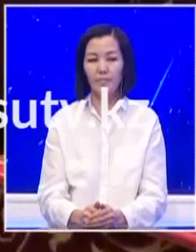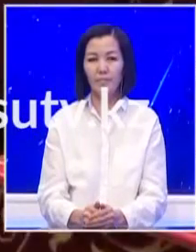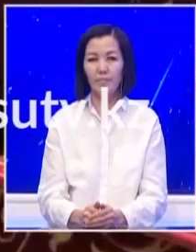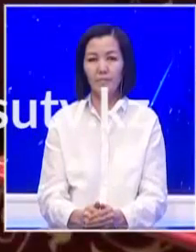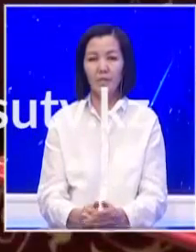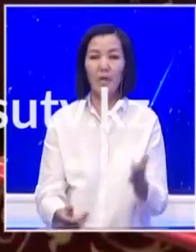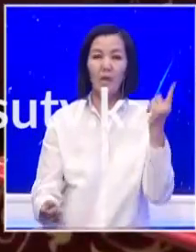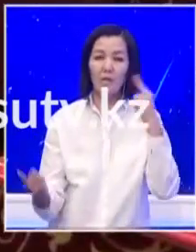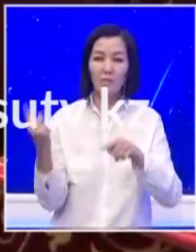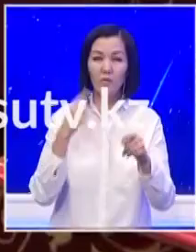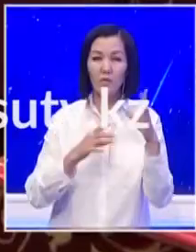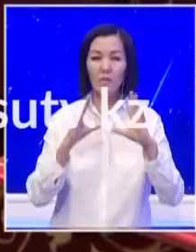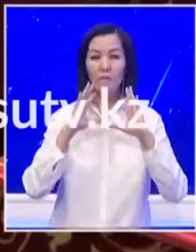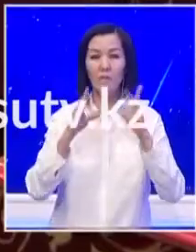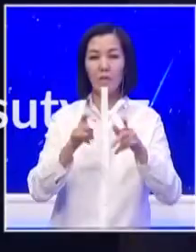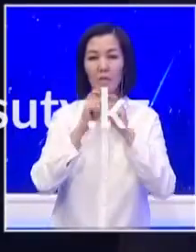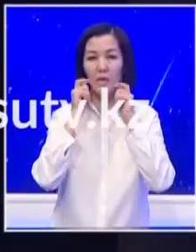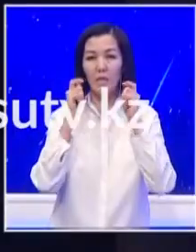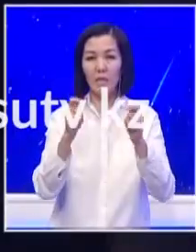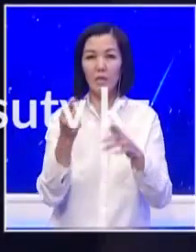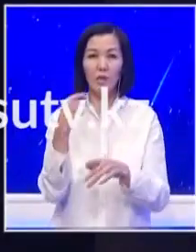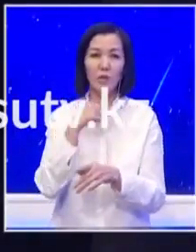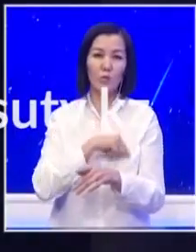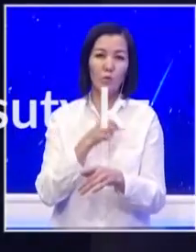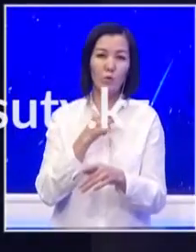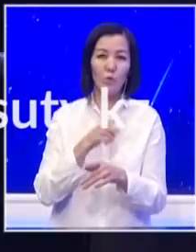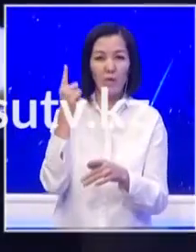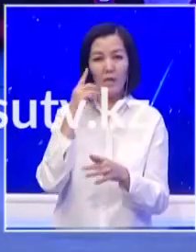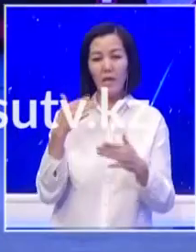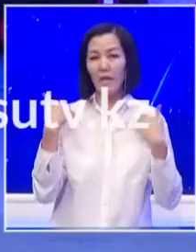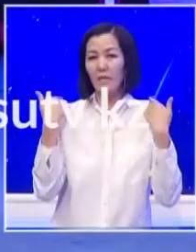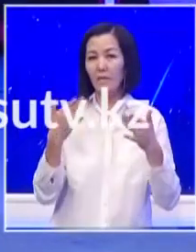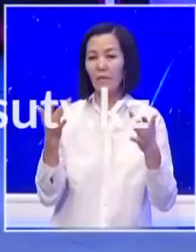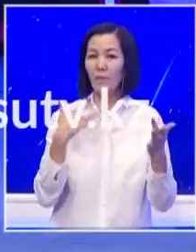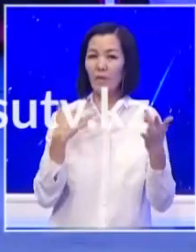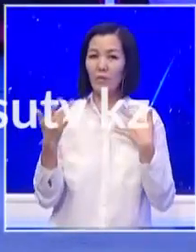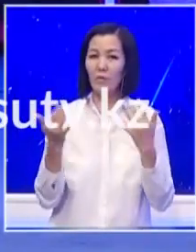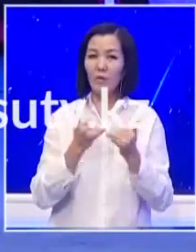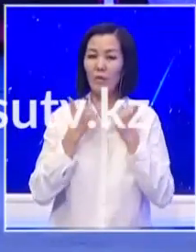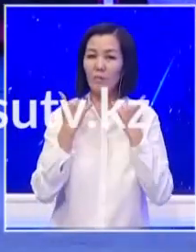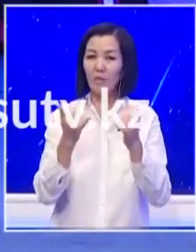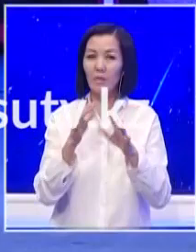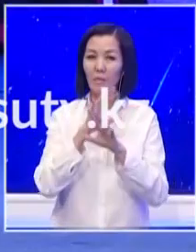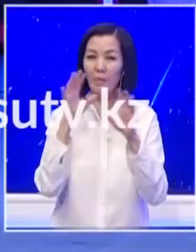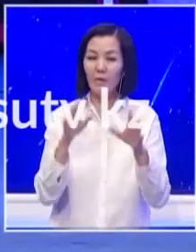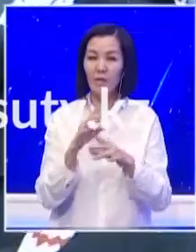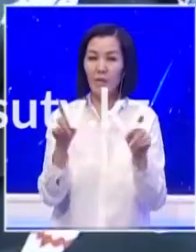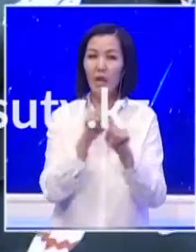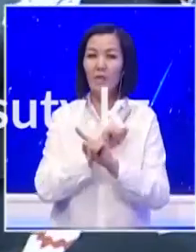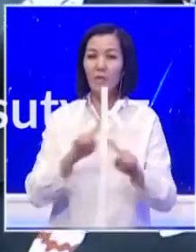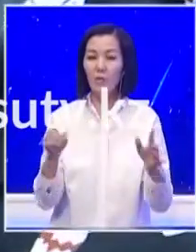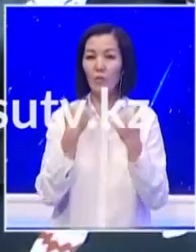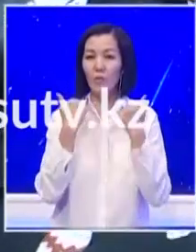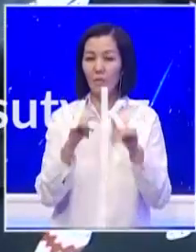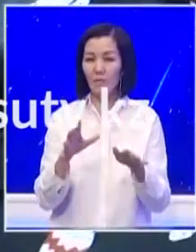В творческом мире даже награждение проводится с душой и креативом, и актеры подходят к нему соответственно. Сама церемония разделена на